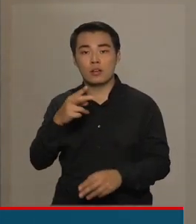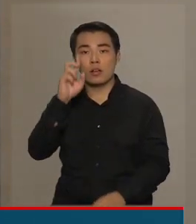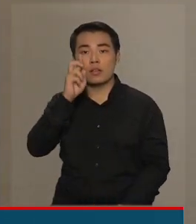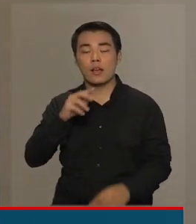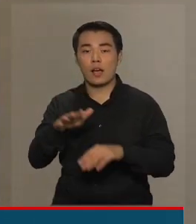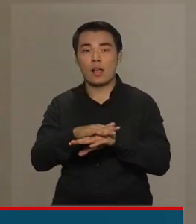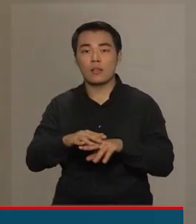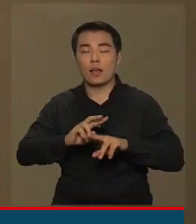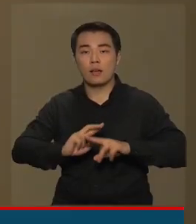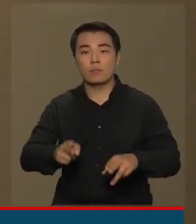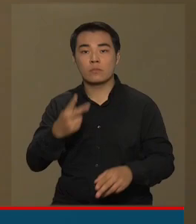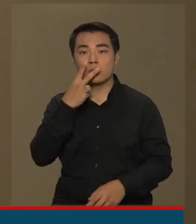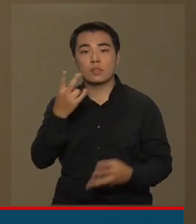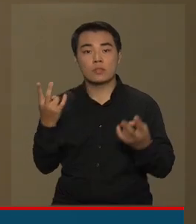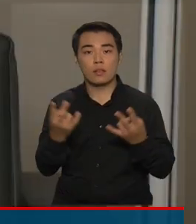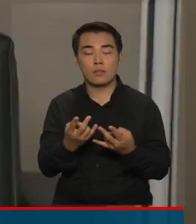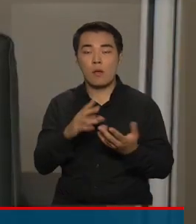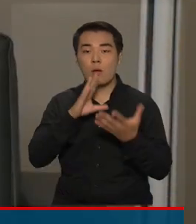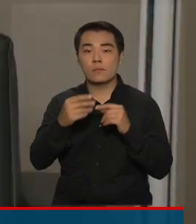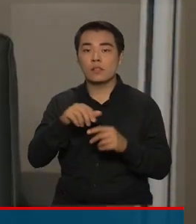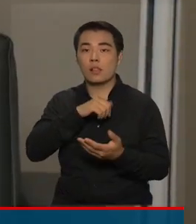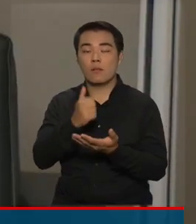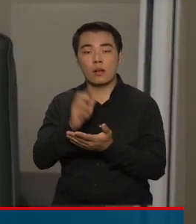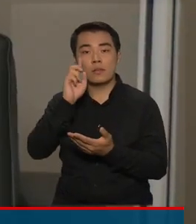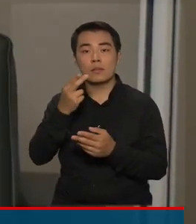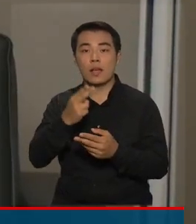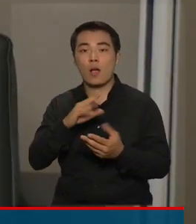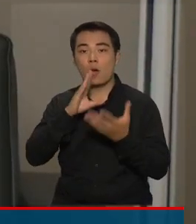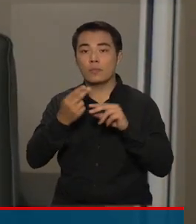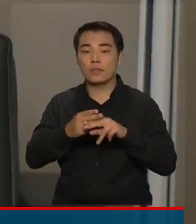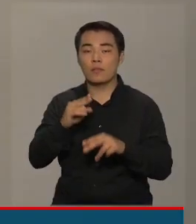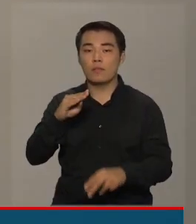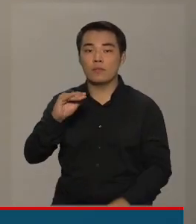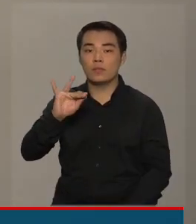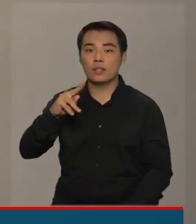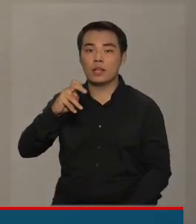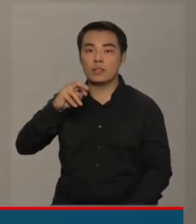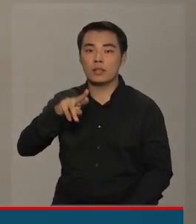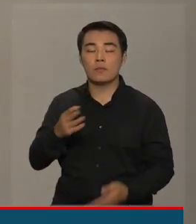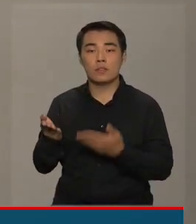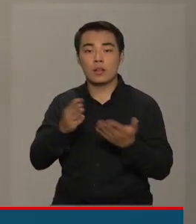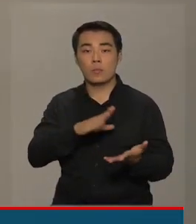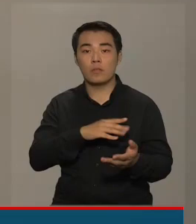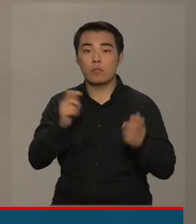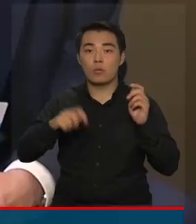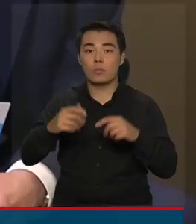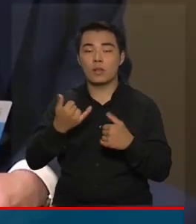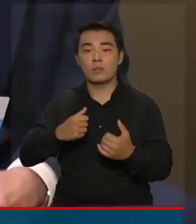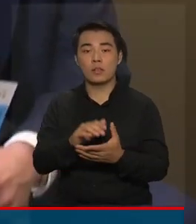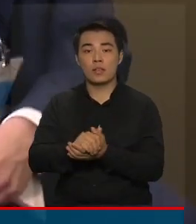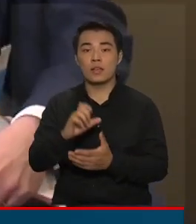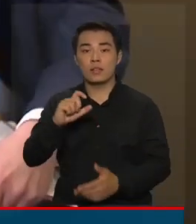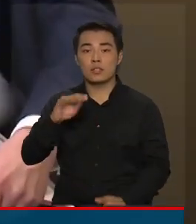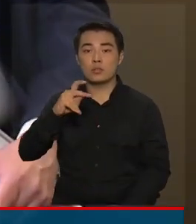халқы бірдей көруі тиіс. Мемлекет басшысы Астана халықаралық форумына Финляндиялық әріптесі Саули Ниинистөнді шақырды. Мұндай ықылас Эстония